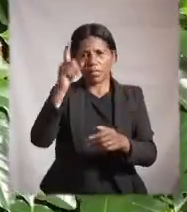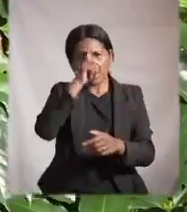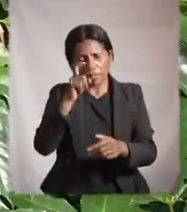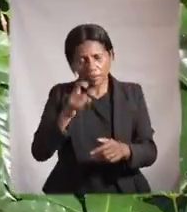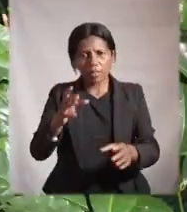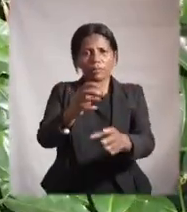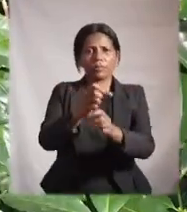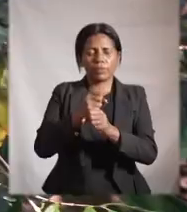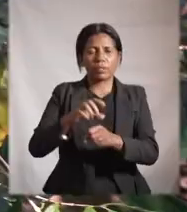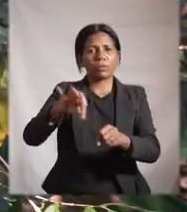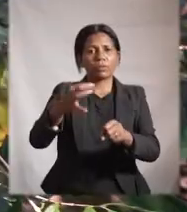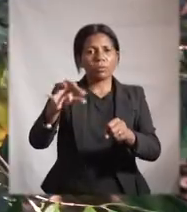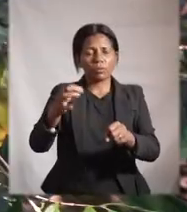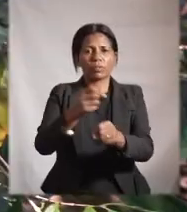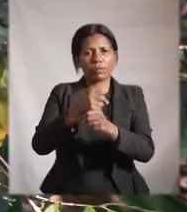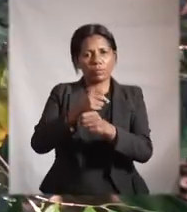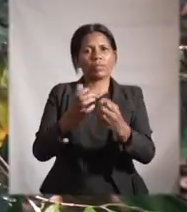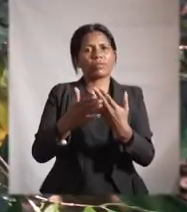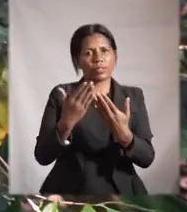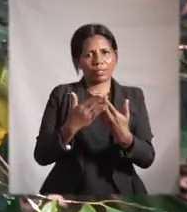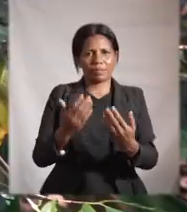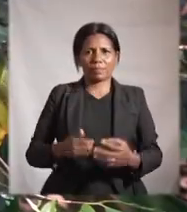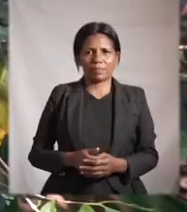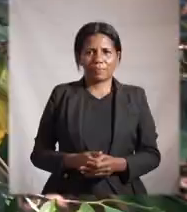liu bele kuileta kafe ne be hasil.